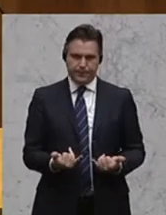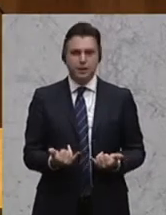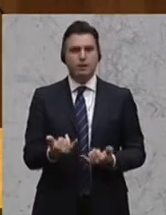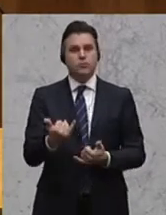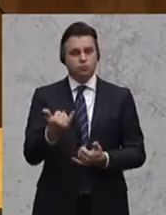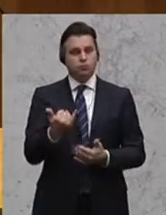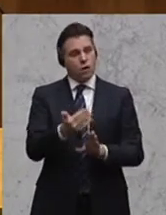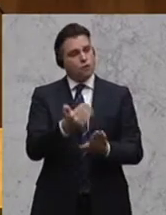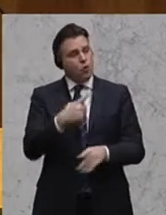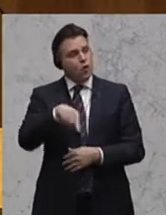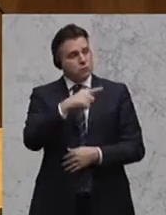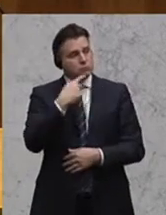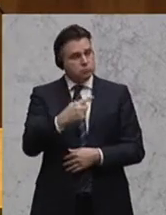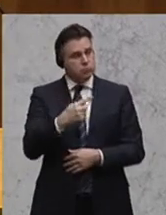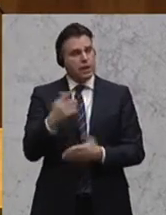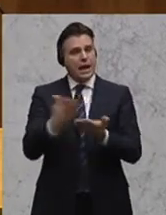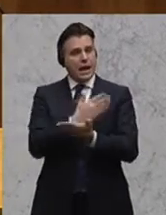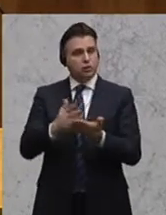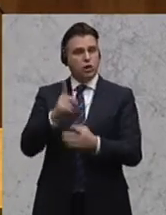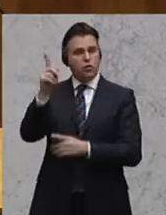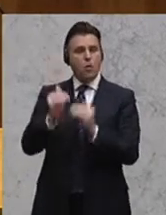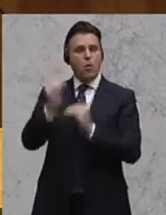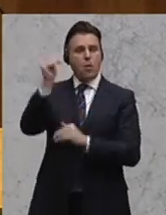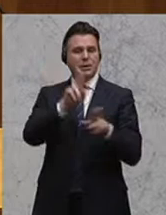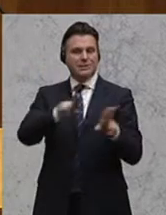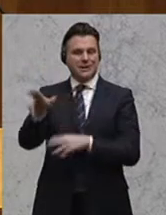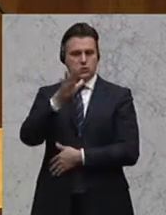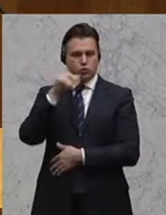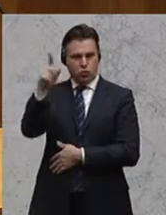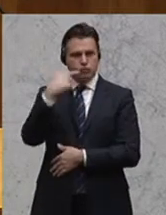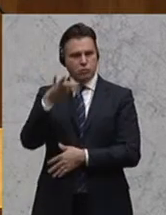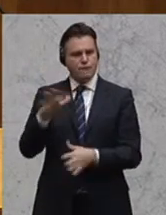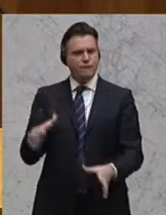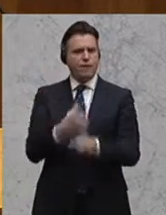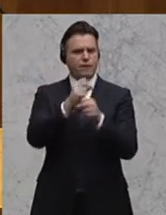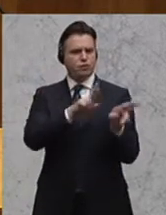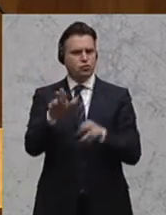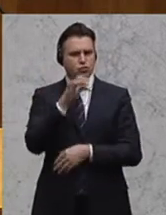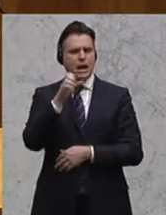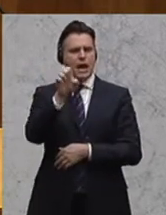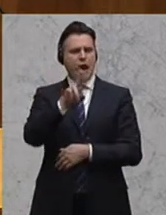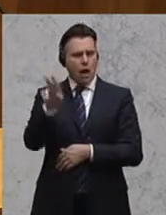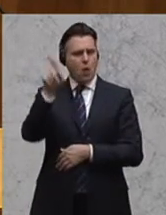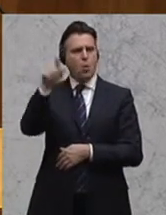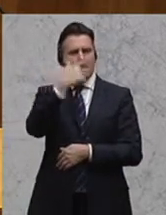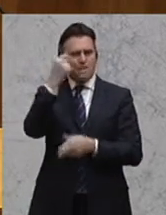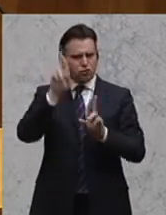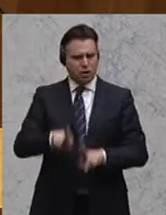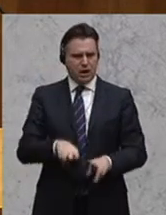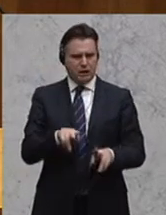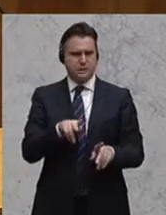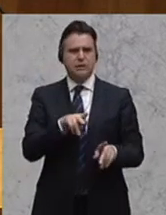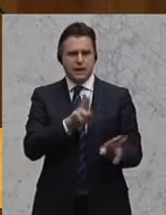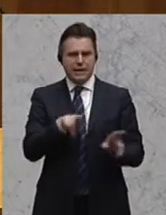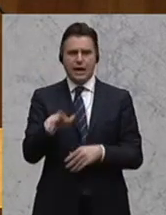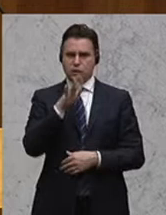Ausgangspunkt waren, wie wir schon vernommen haben, die Entscheide von obersten Gerichten, des Verfassungsgerichtshofs, des Europäischen Menschenrechtsgerichtshofs